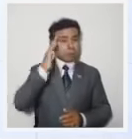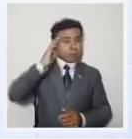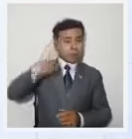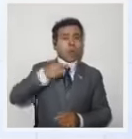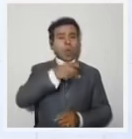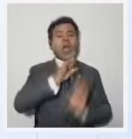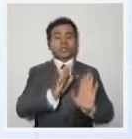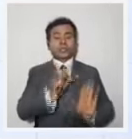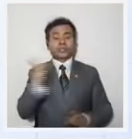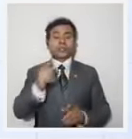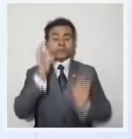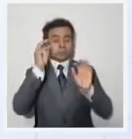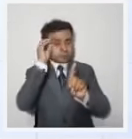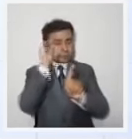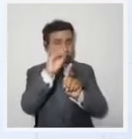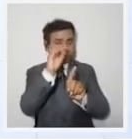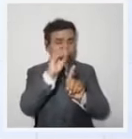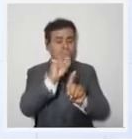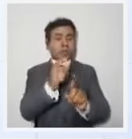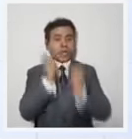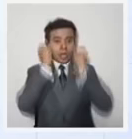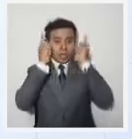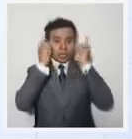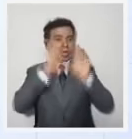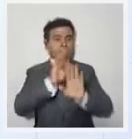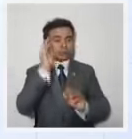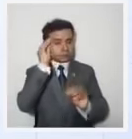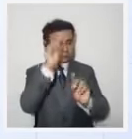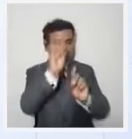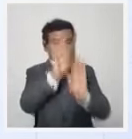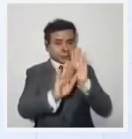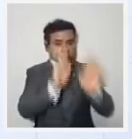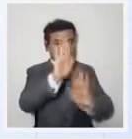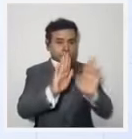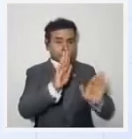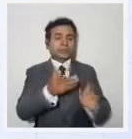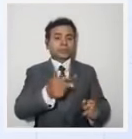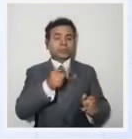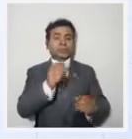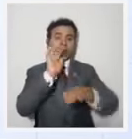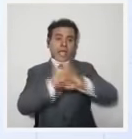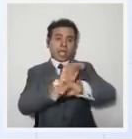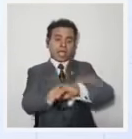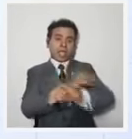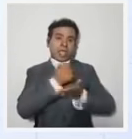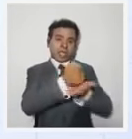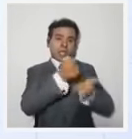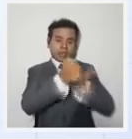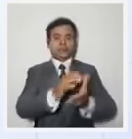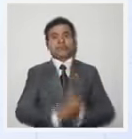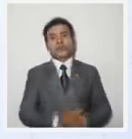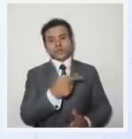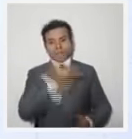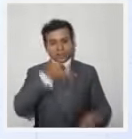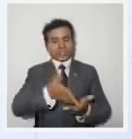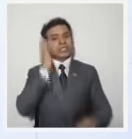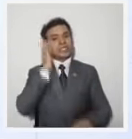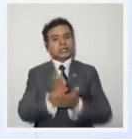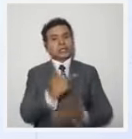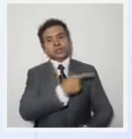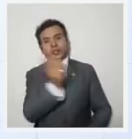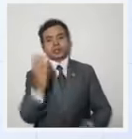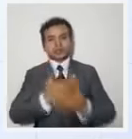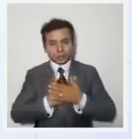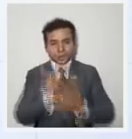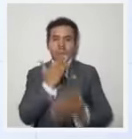তাদের বেশিভাবে সচেতন রাখতে হবে, তিনি যেন নিজে সচেতন থাকেন এবং পরিবারের অন্য সদস্যরাও যেন সচেতনতার সাথে তাদের